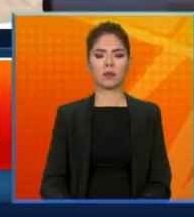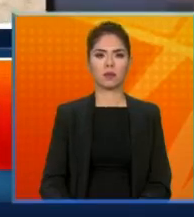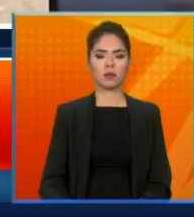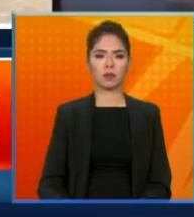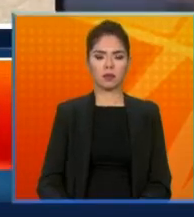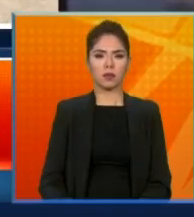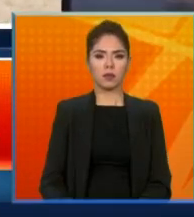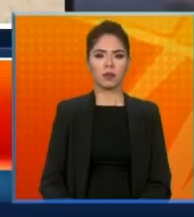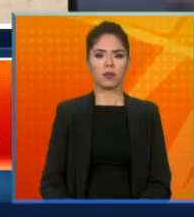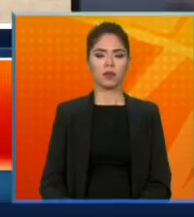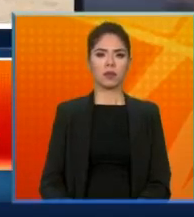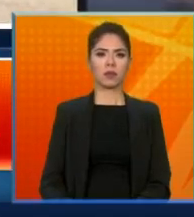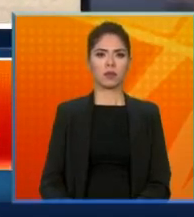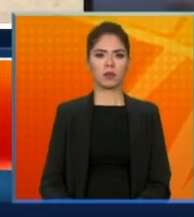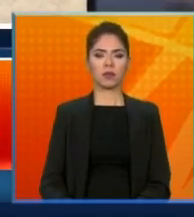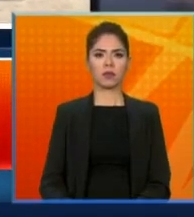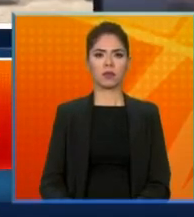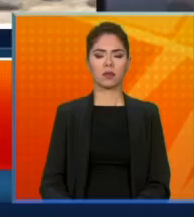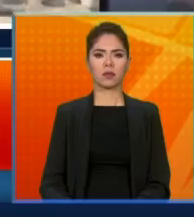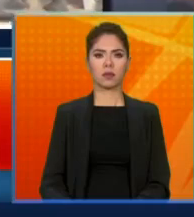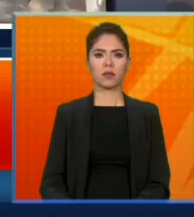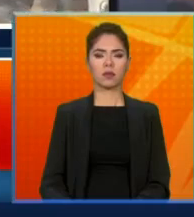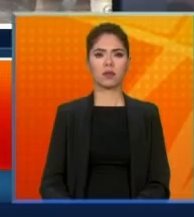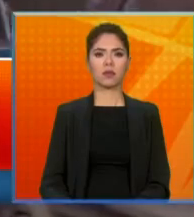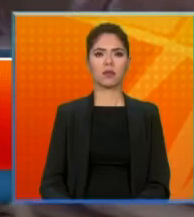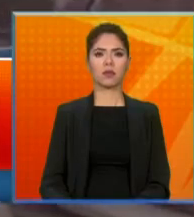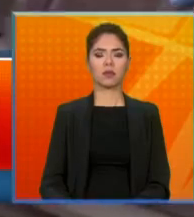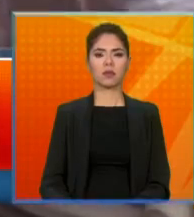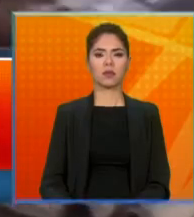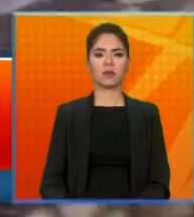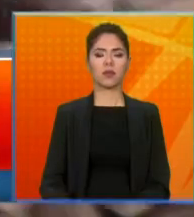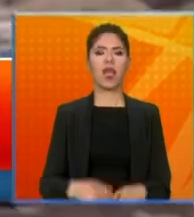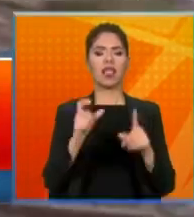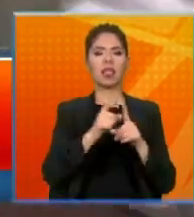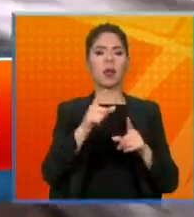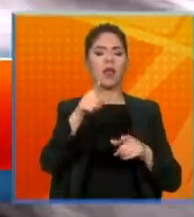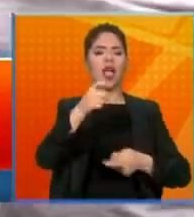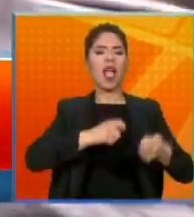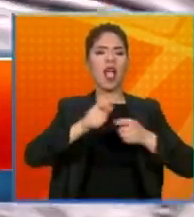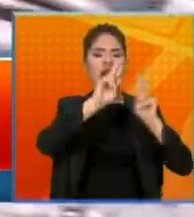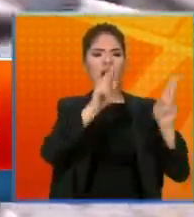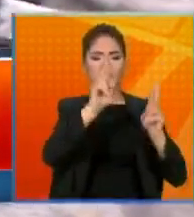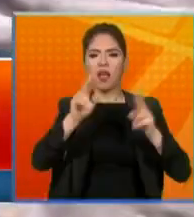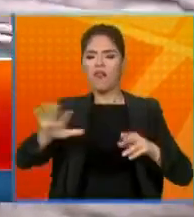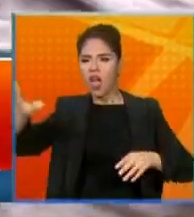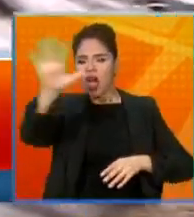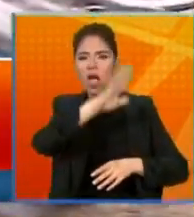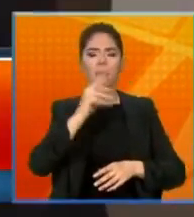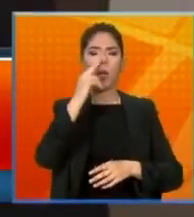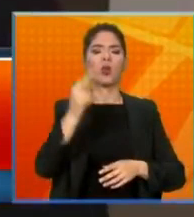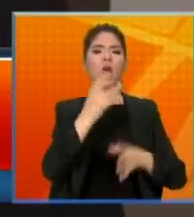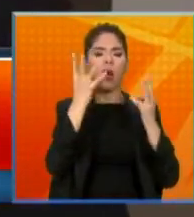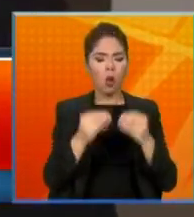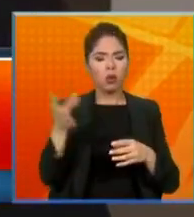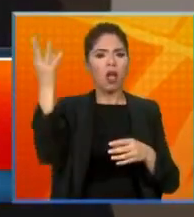artık dolandırıldığımızı. Kasım ayının 17'sinde paramızı ödeyecekti ama kaçtı gitti. Demet Evler esnafı dolandırıldığını anlamış ama iş işten